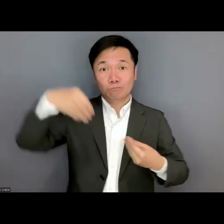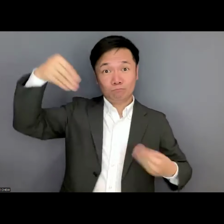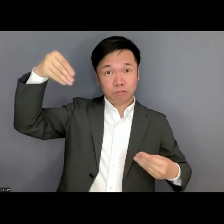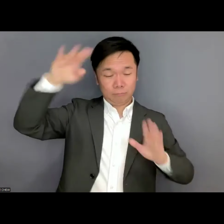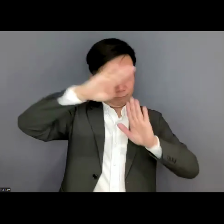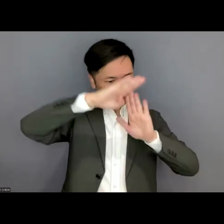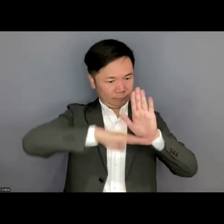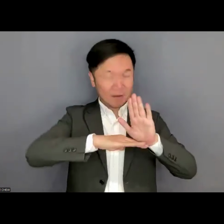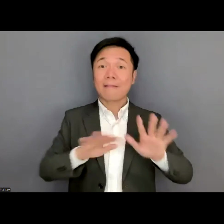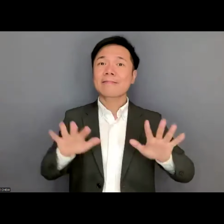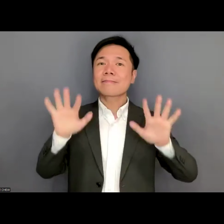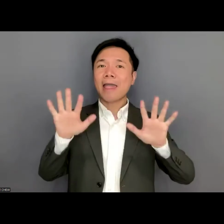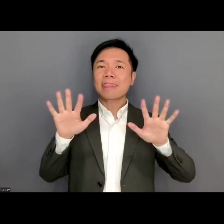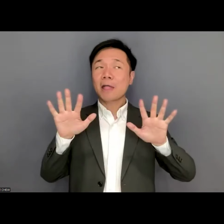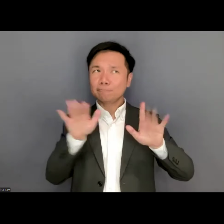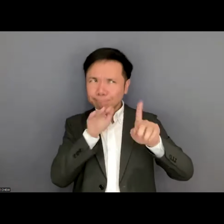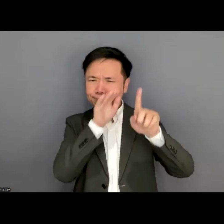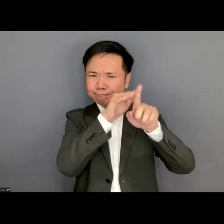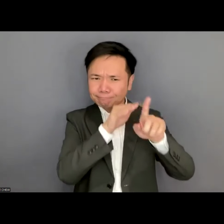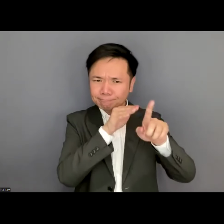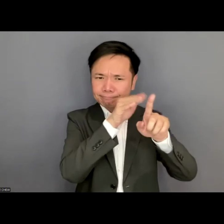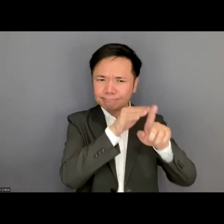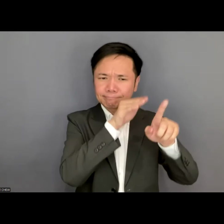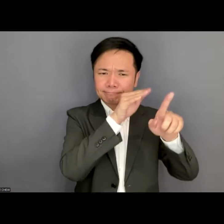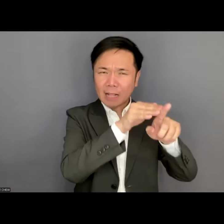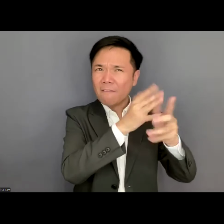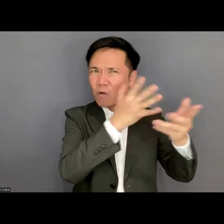development, the inclusion,